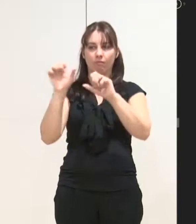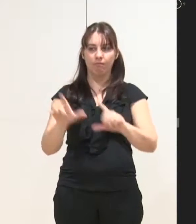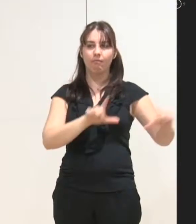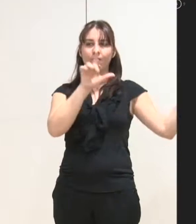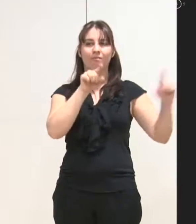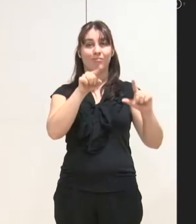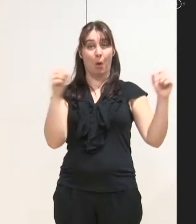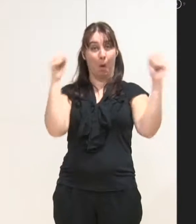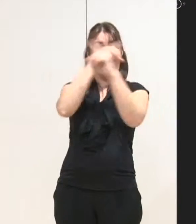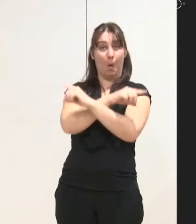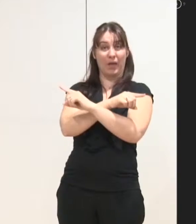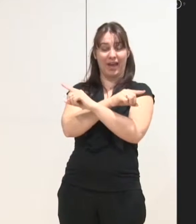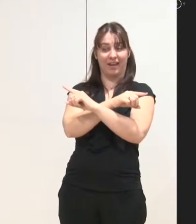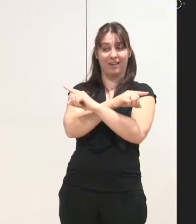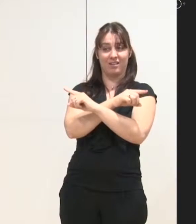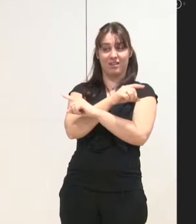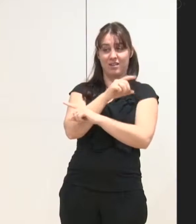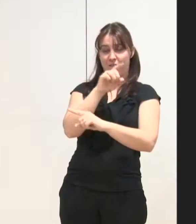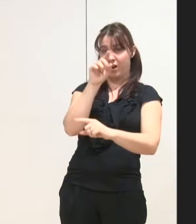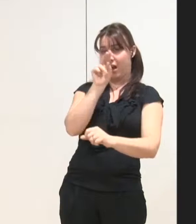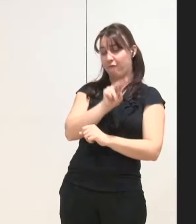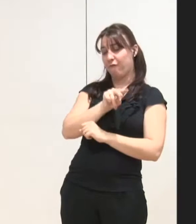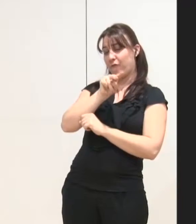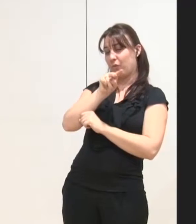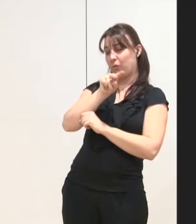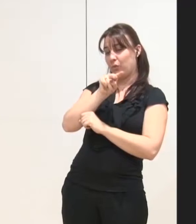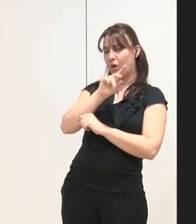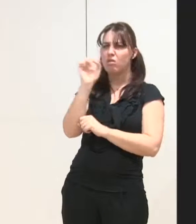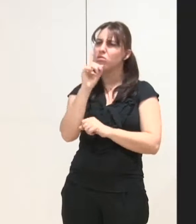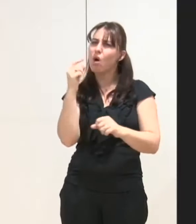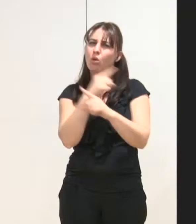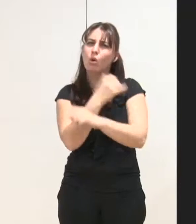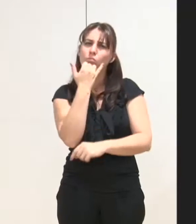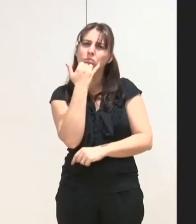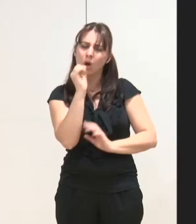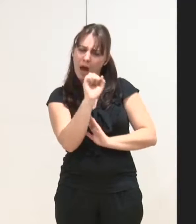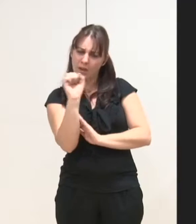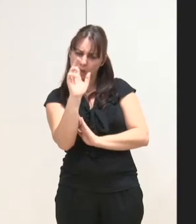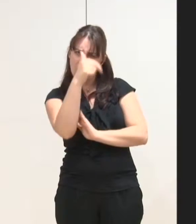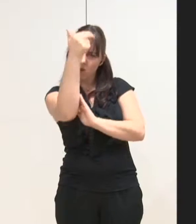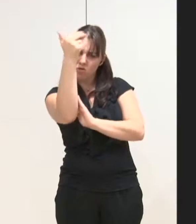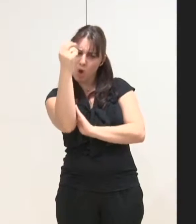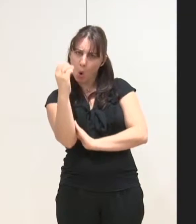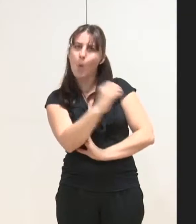Là, à l'opposé, depuis la... non, pas l'opposé, un peu à droite, nord-ouest.